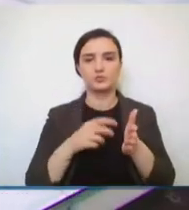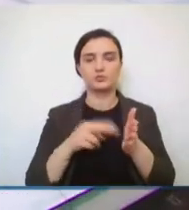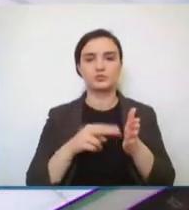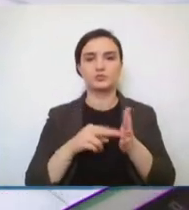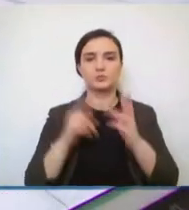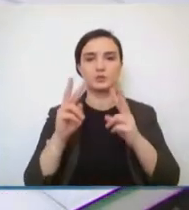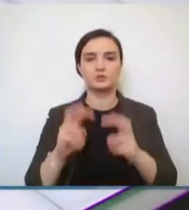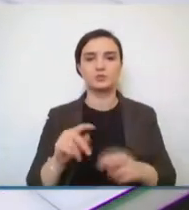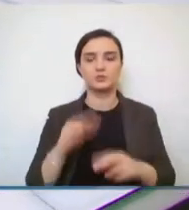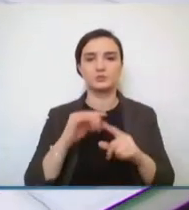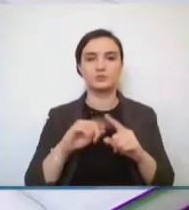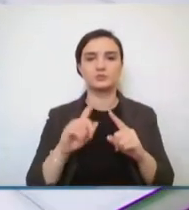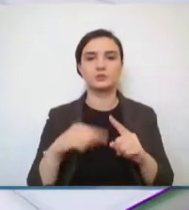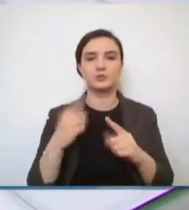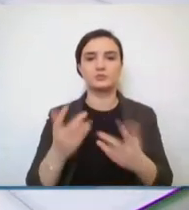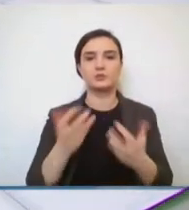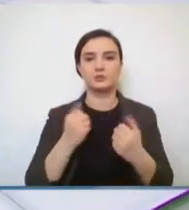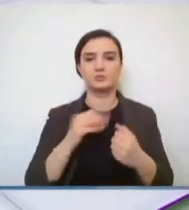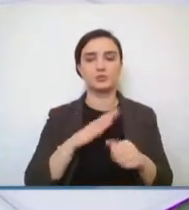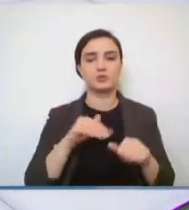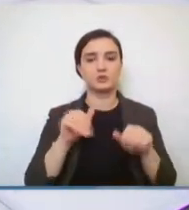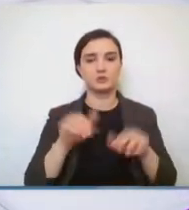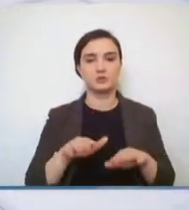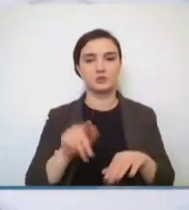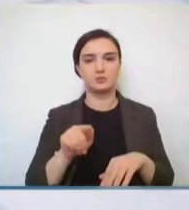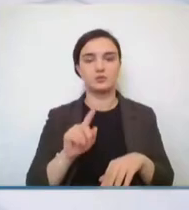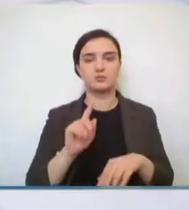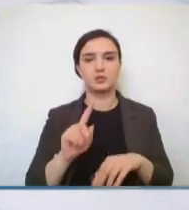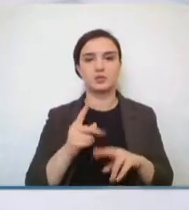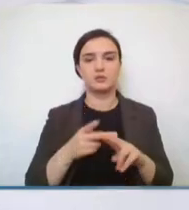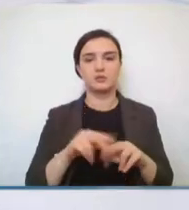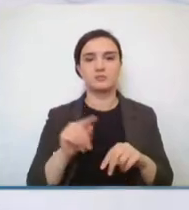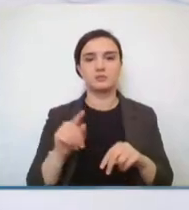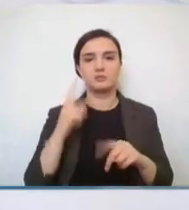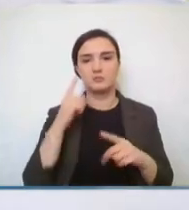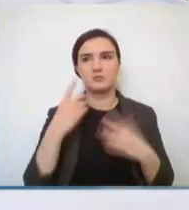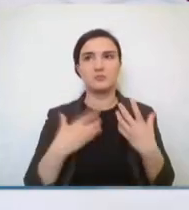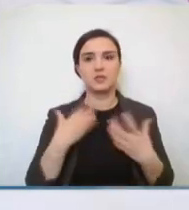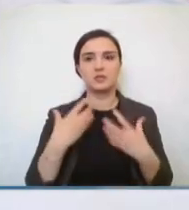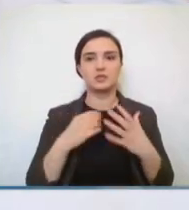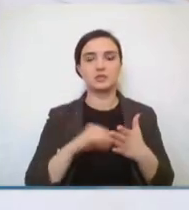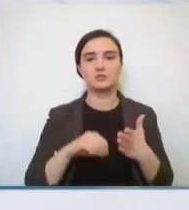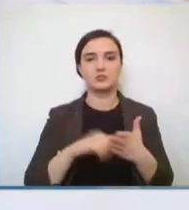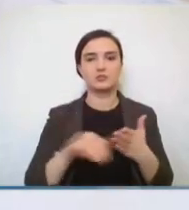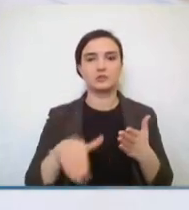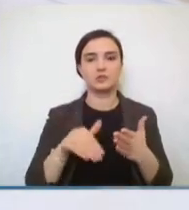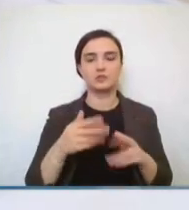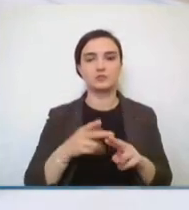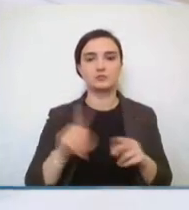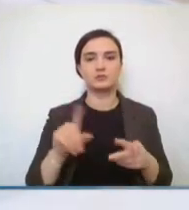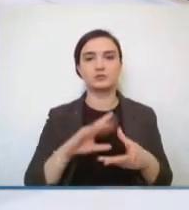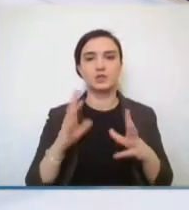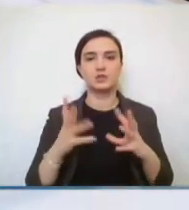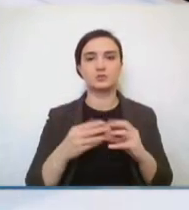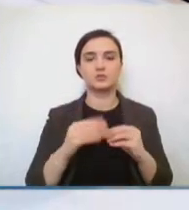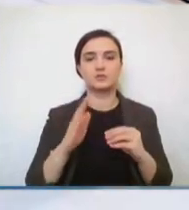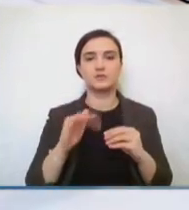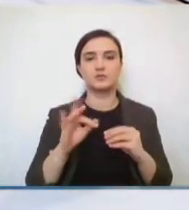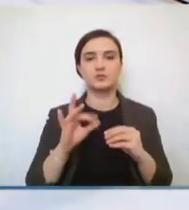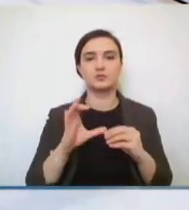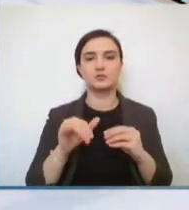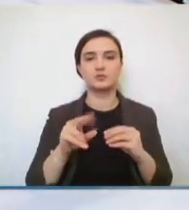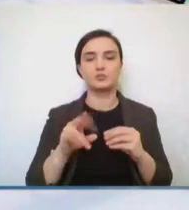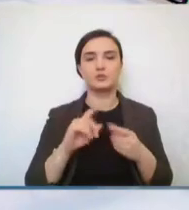იქნეს მიღებული გადაწყვეტება, მაგრამ პანიკის საფუძველი არ არის აქაც, იმიტომ რომ საერთოდ ზოგადად ვირუსულ და ინფექციურ